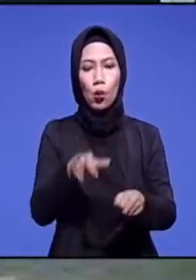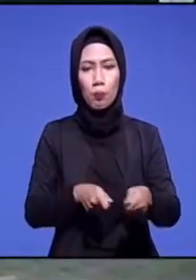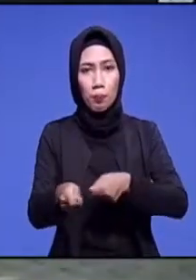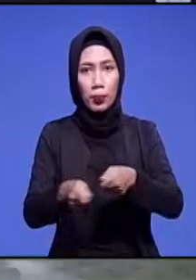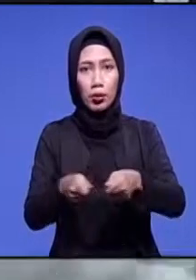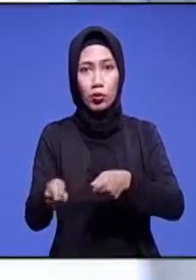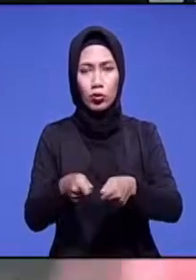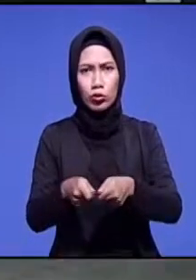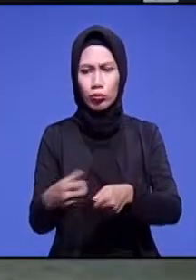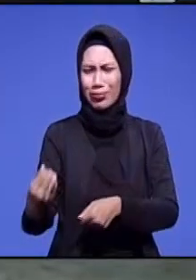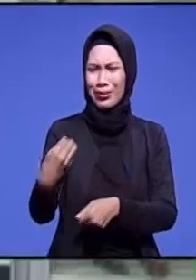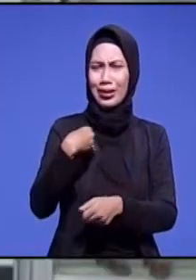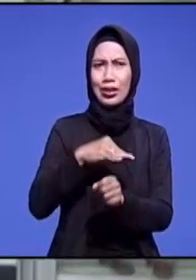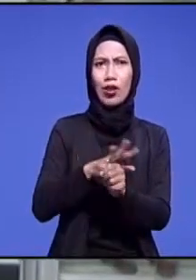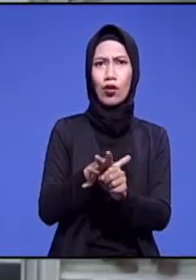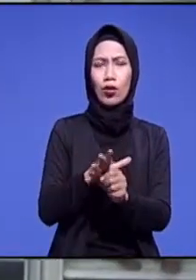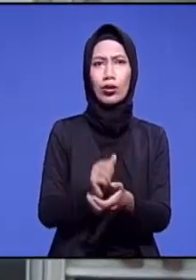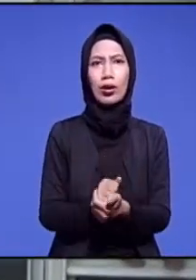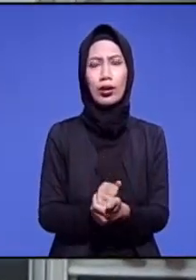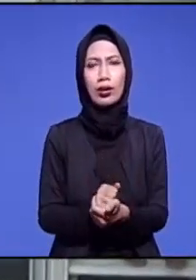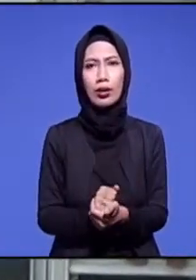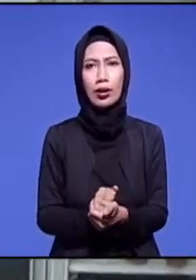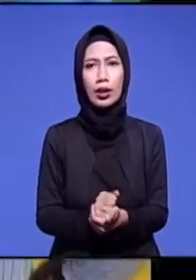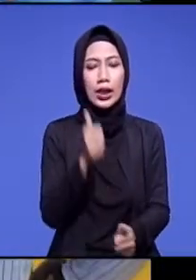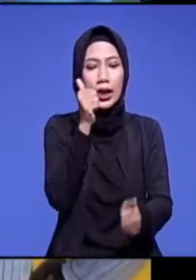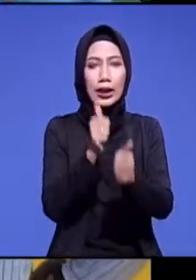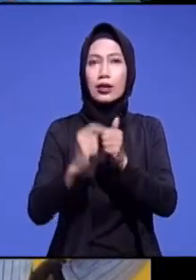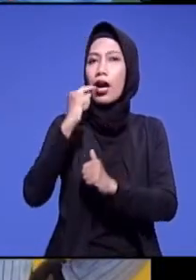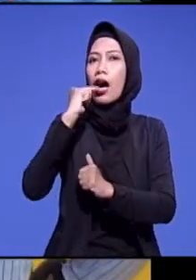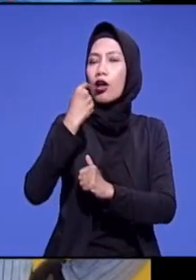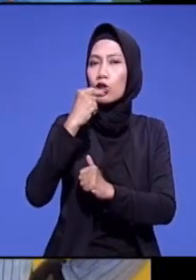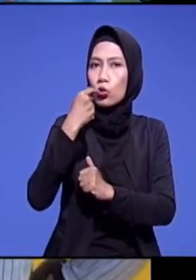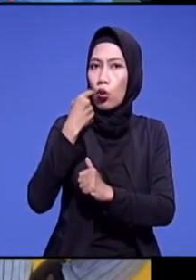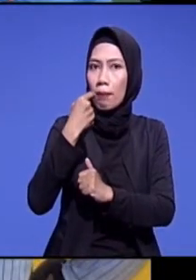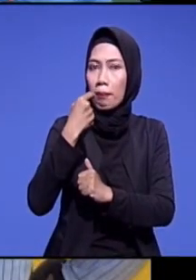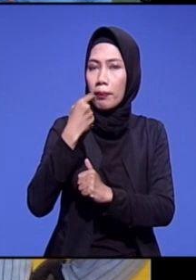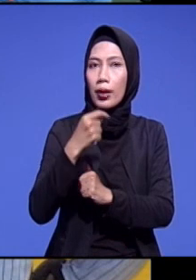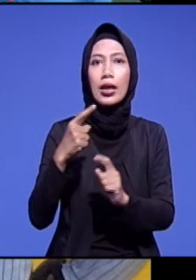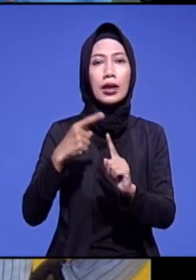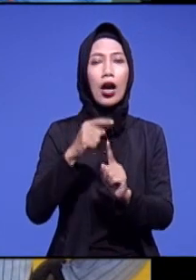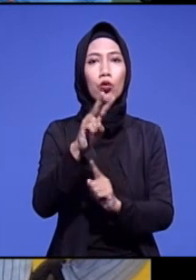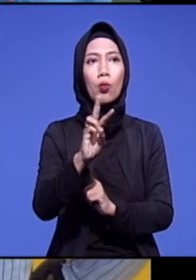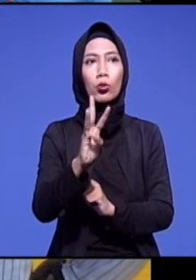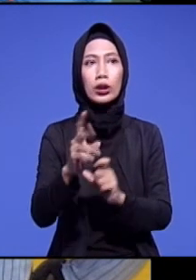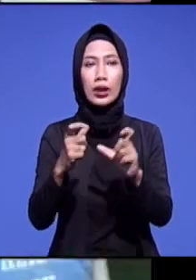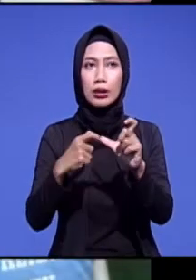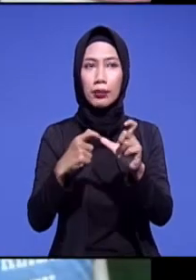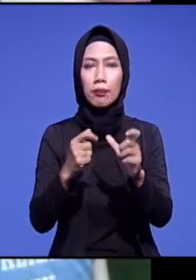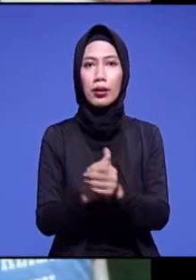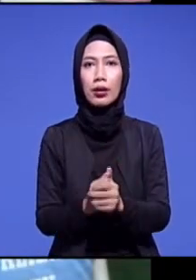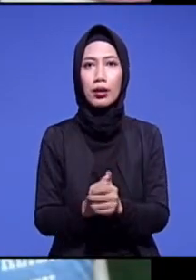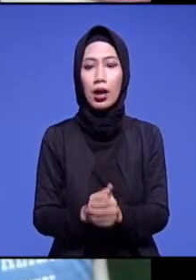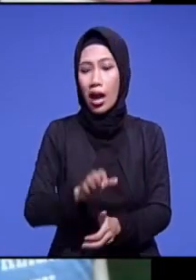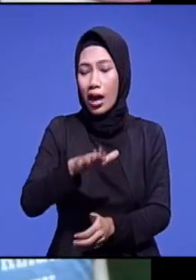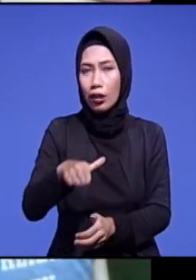terpapar COVID-19. Temuan ini berdasar hasil pemeriksaan swab Dinkes Kota Tangerang 23 September lalu. Puluhan anak